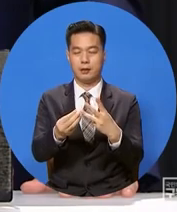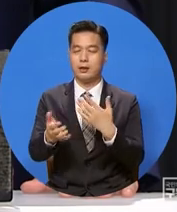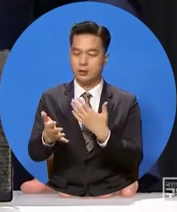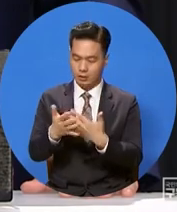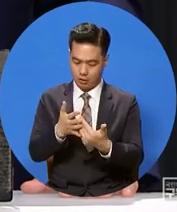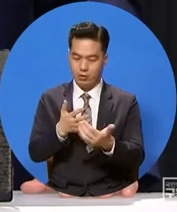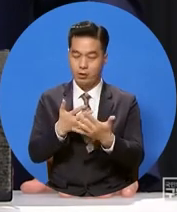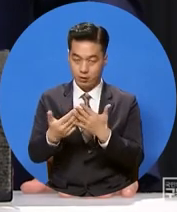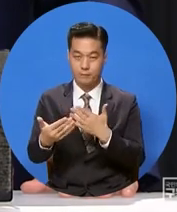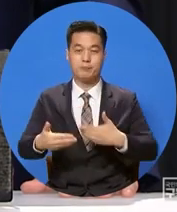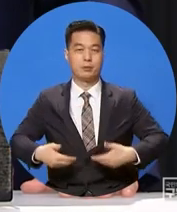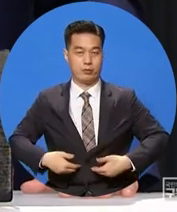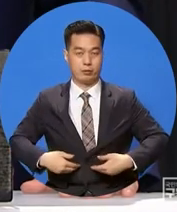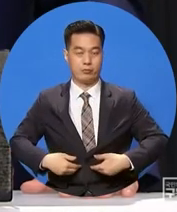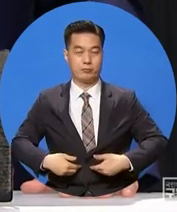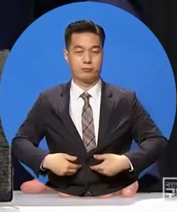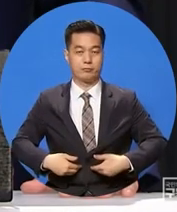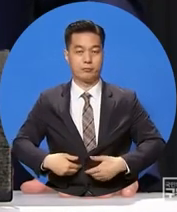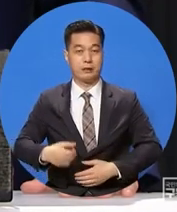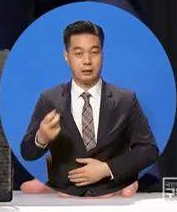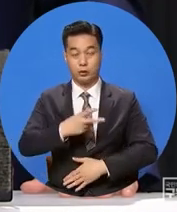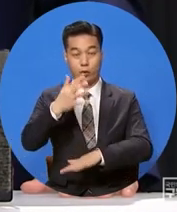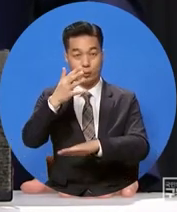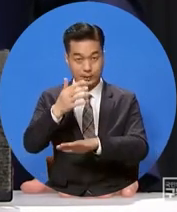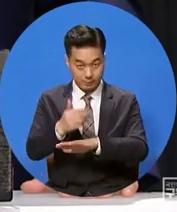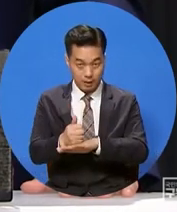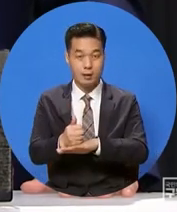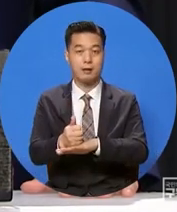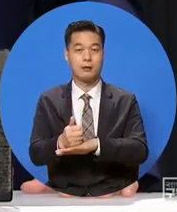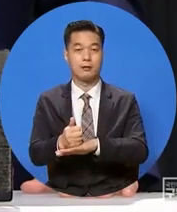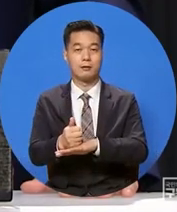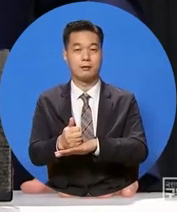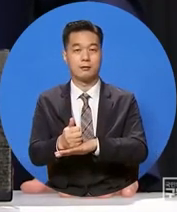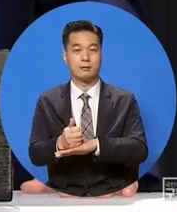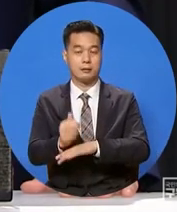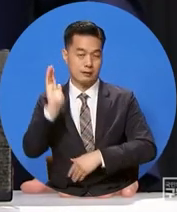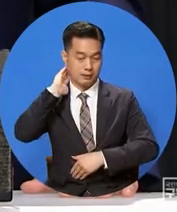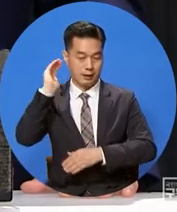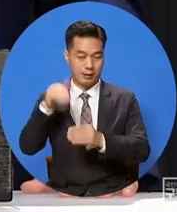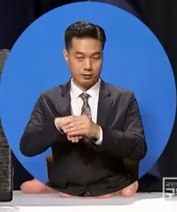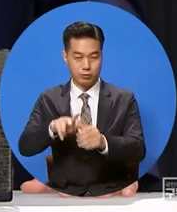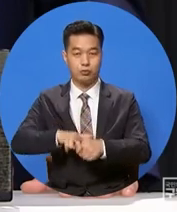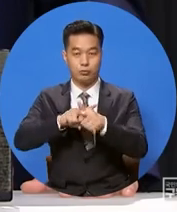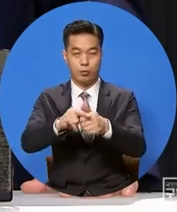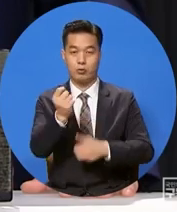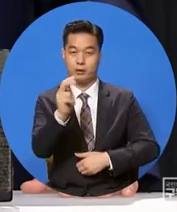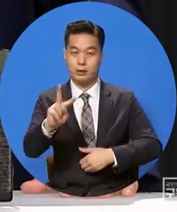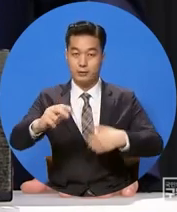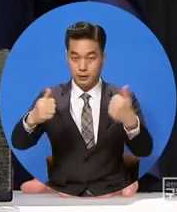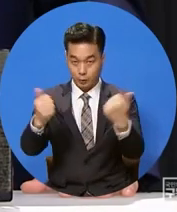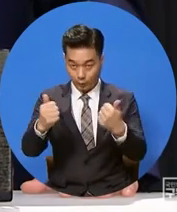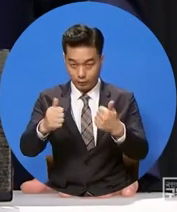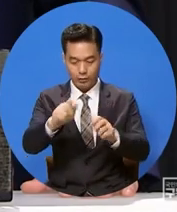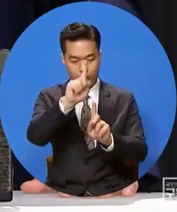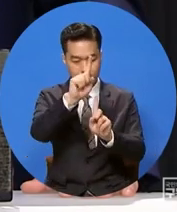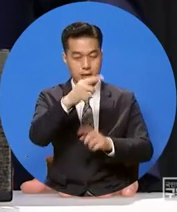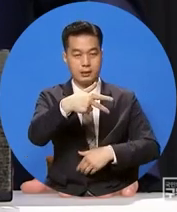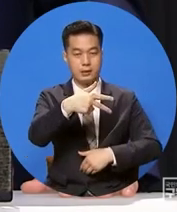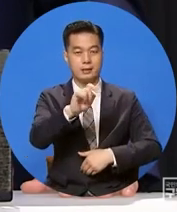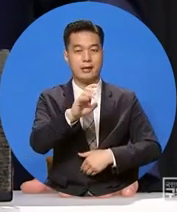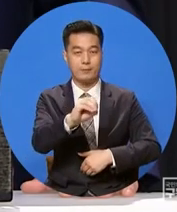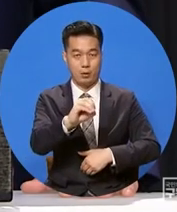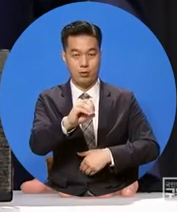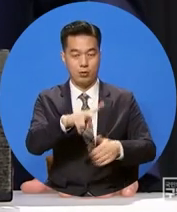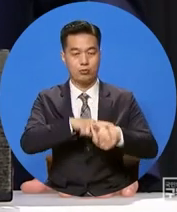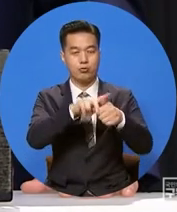경륜입니다. 그리고 마지막으로 대선 후보 TV 토론에서 이재명 후보를 이길